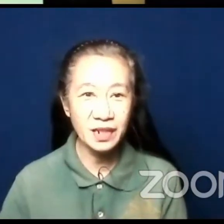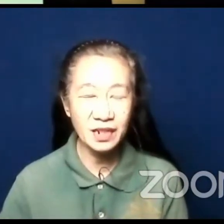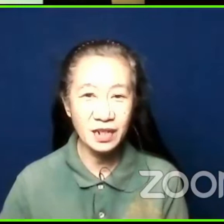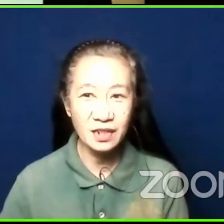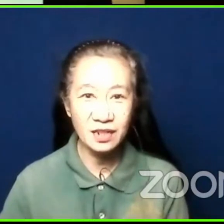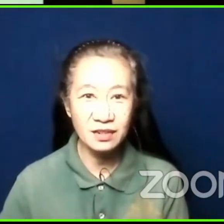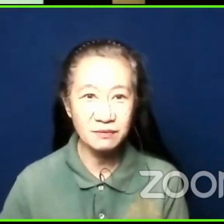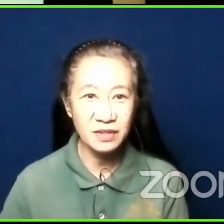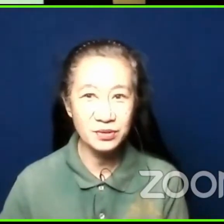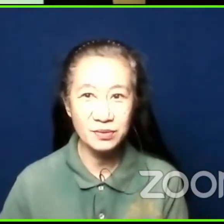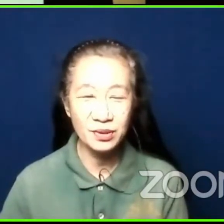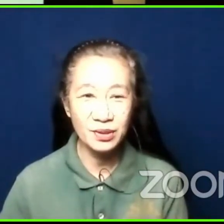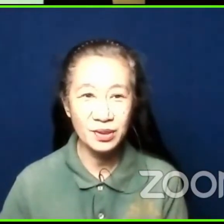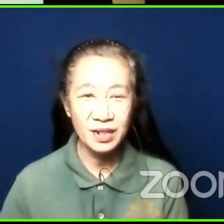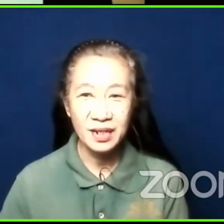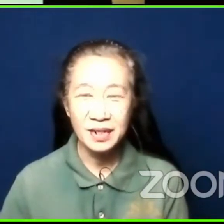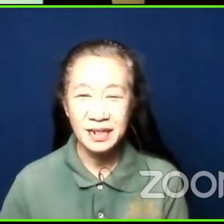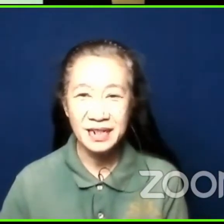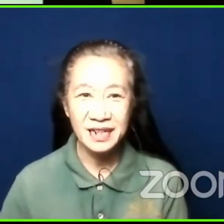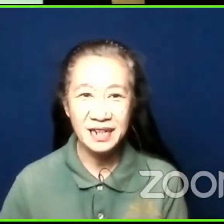Open ka na, gang, ng video mo.